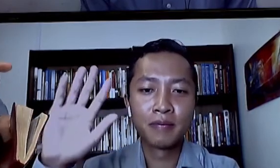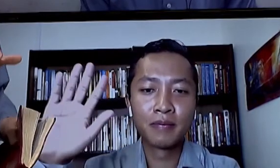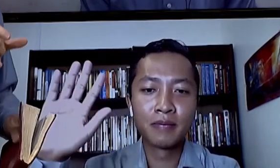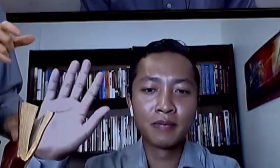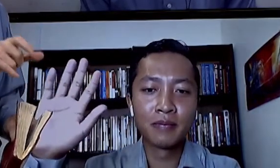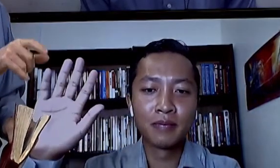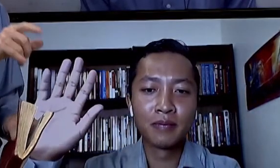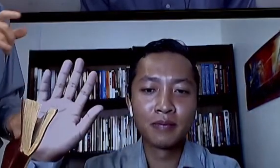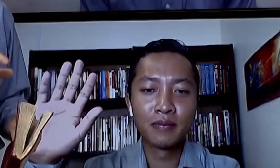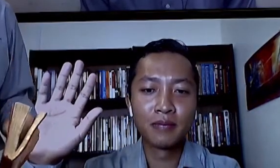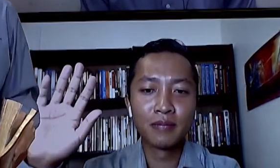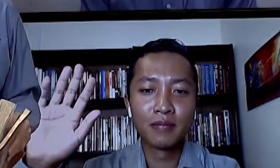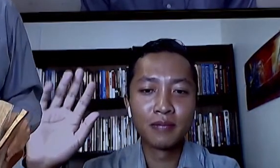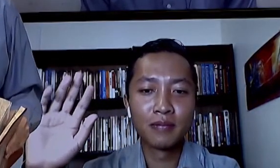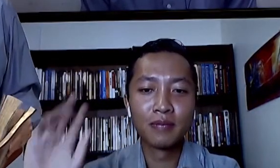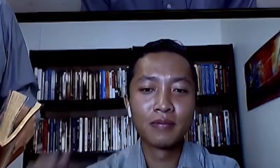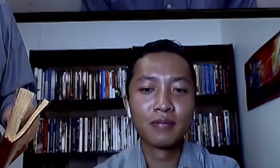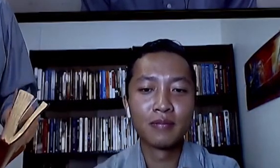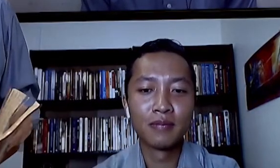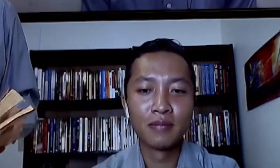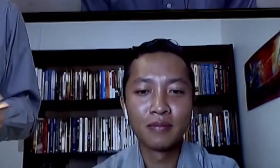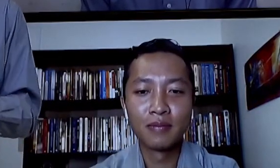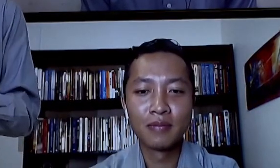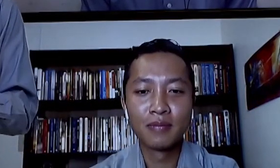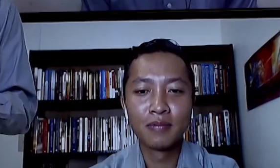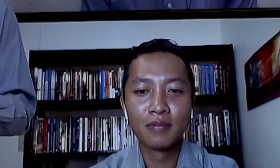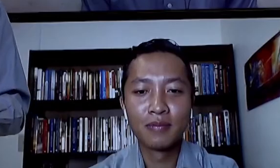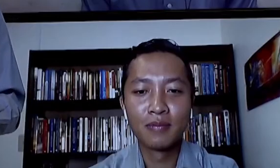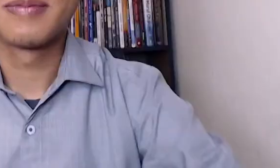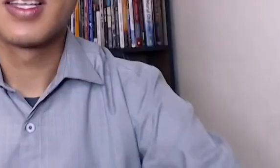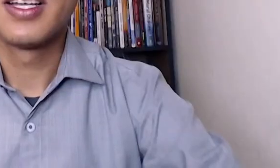Czasu odpoczynku w Chrystusie.